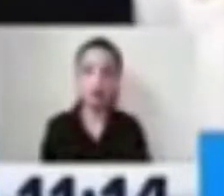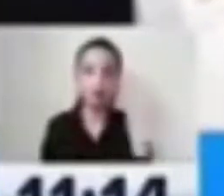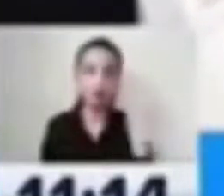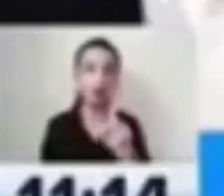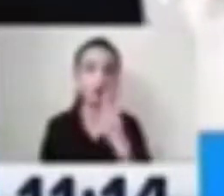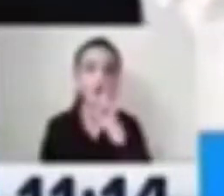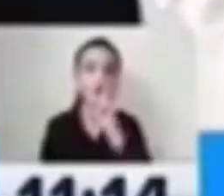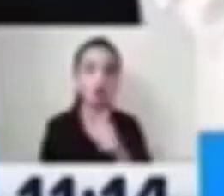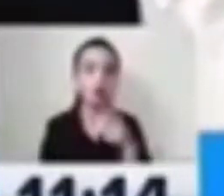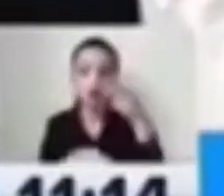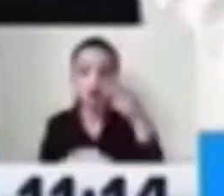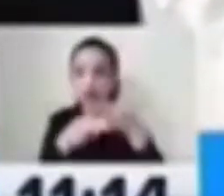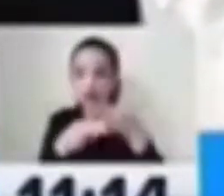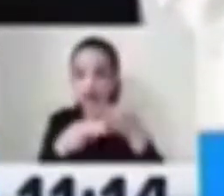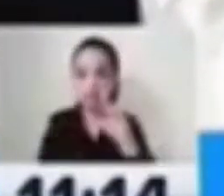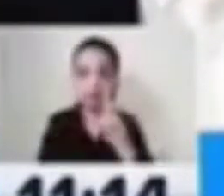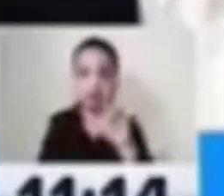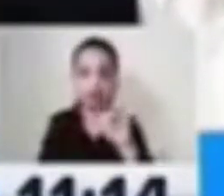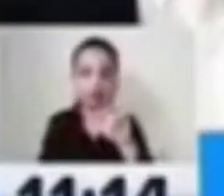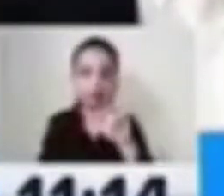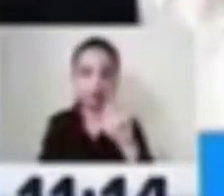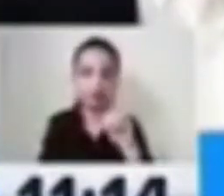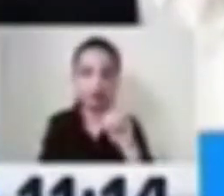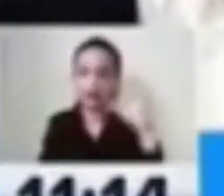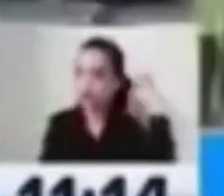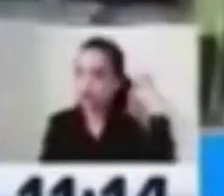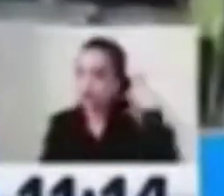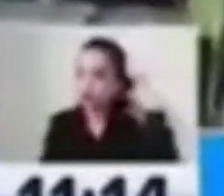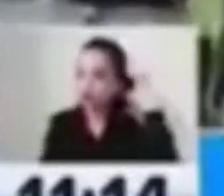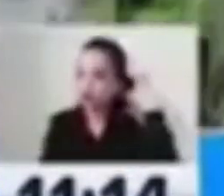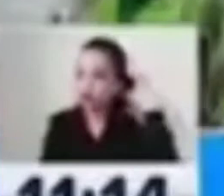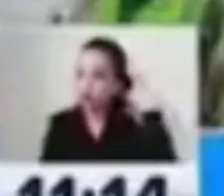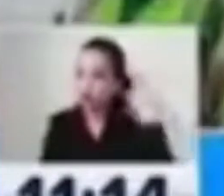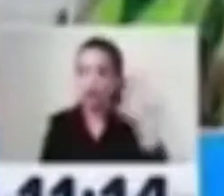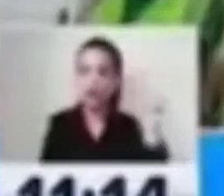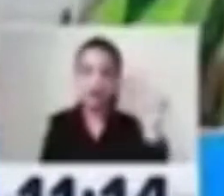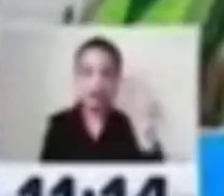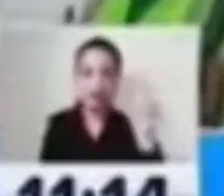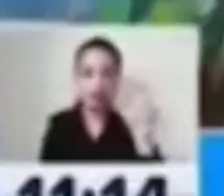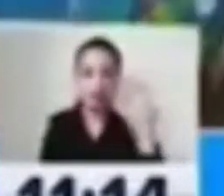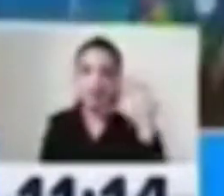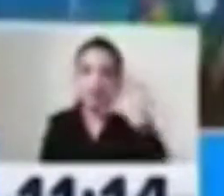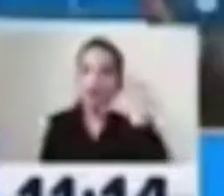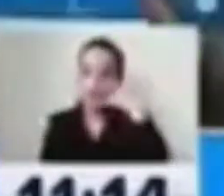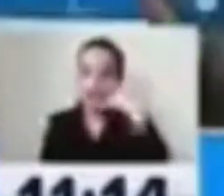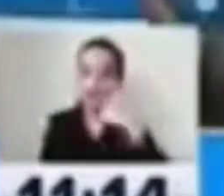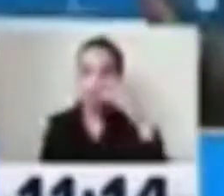Hindi po, Sec. Martin. Yung simula po is mobile services first.